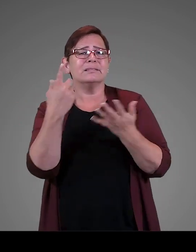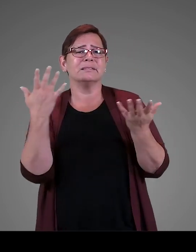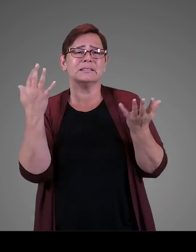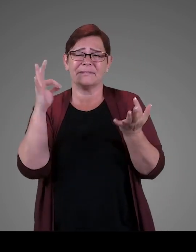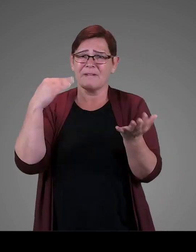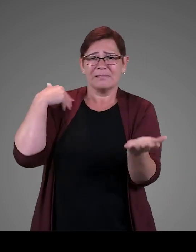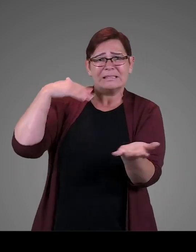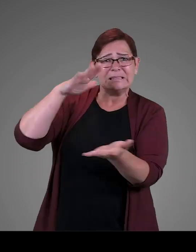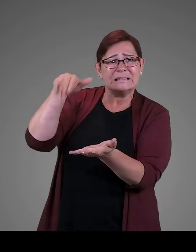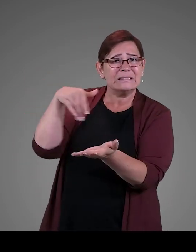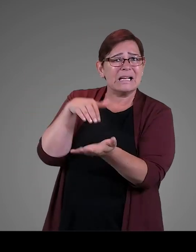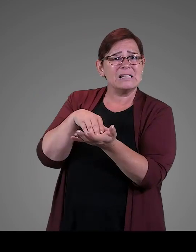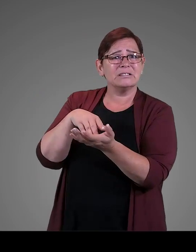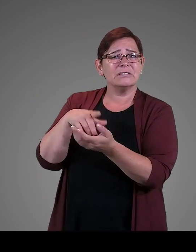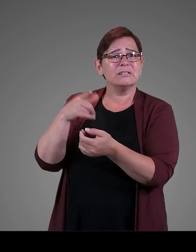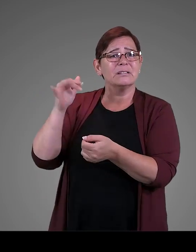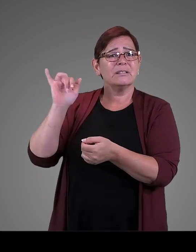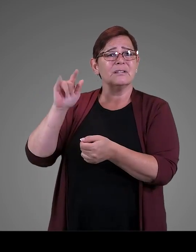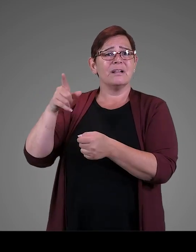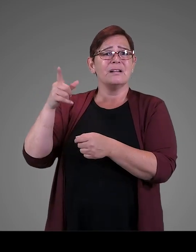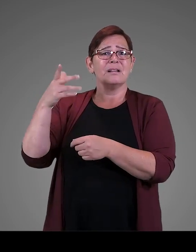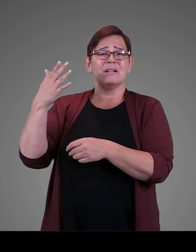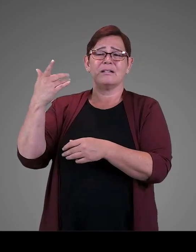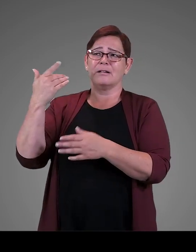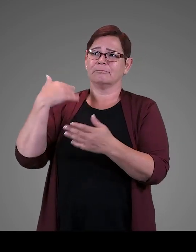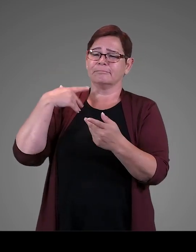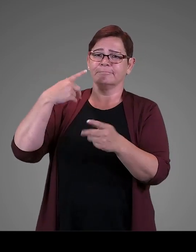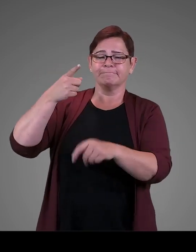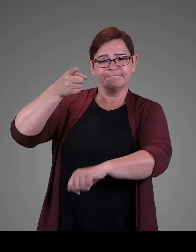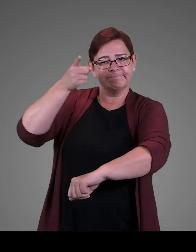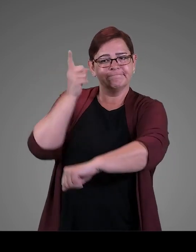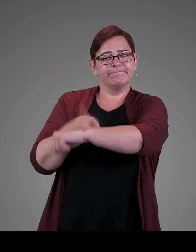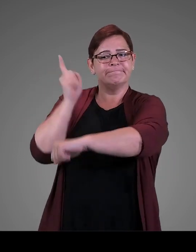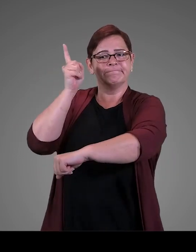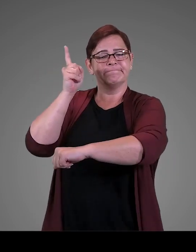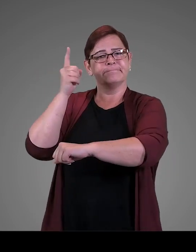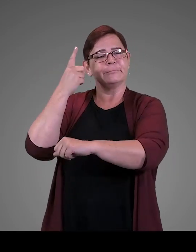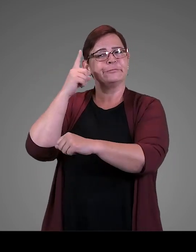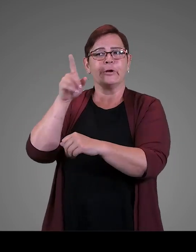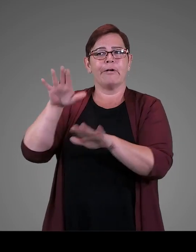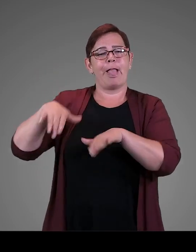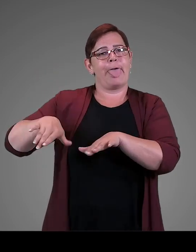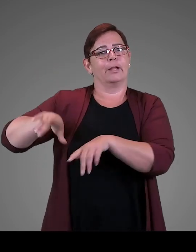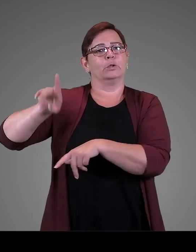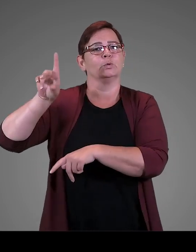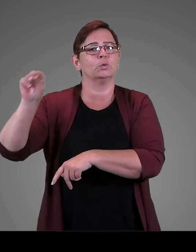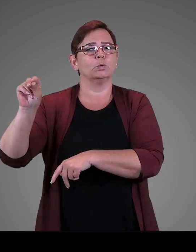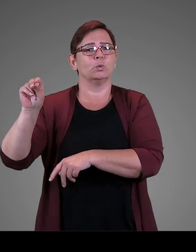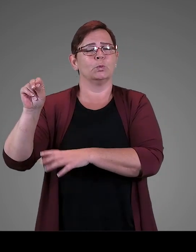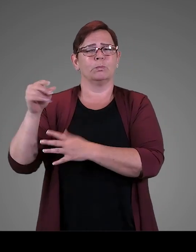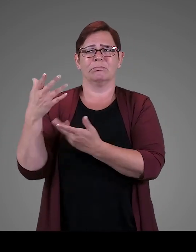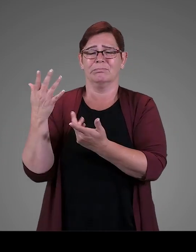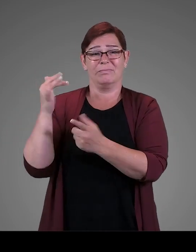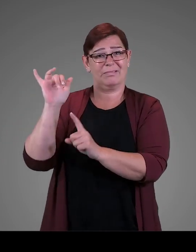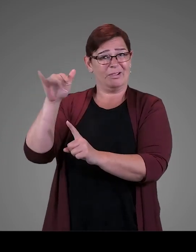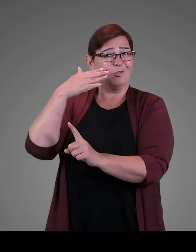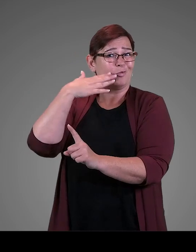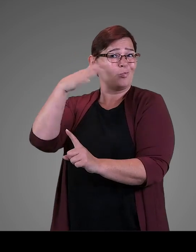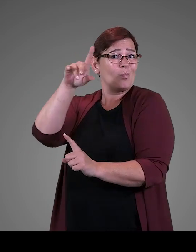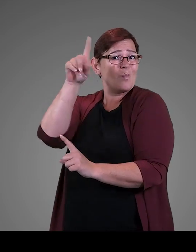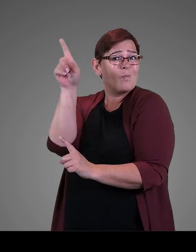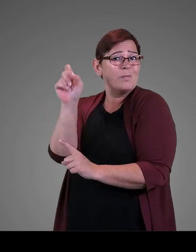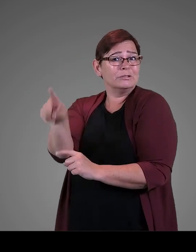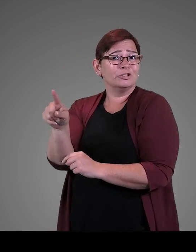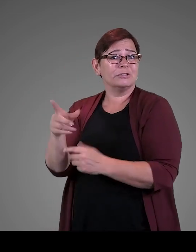Mais ce que tu as dit, c'est qu'on parlait de prise de risque. Puis tu as dit, est-ce qu'il y a vraiment eu un centre qui était comme tapé sur les doigts pour ne pas avoir fait